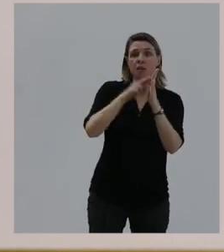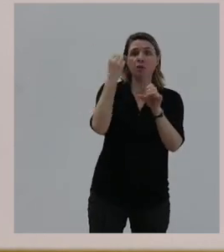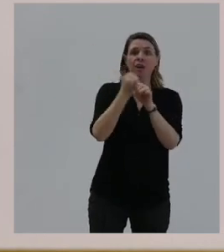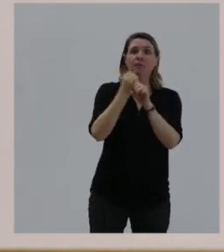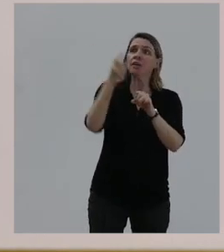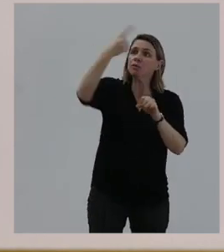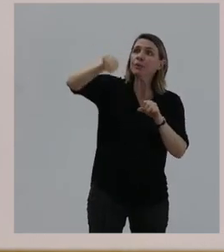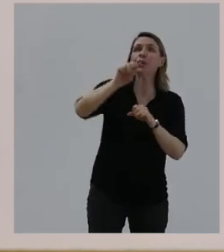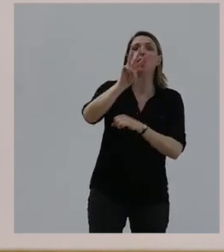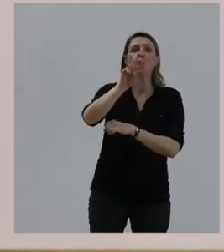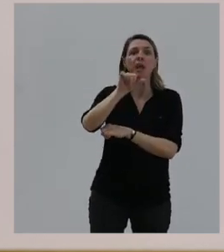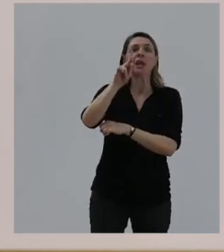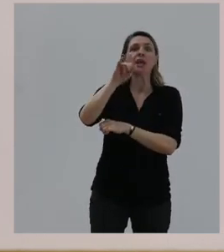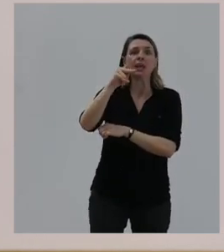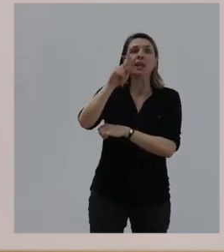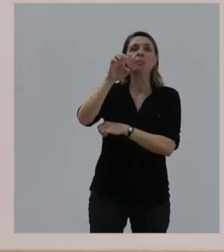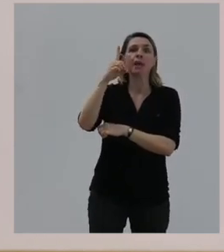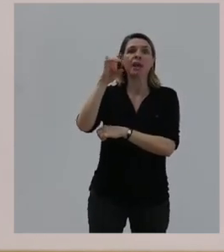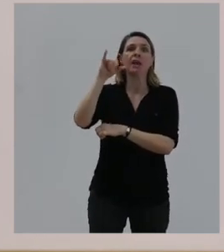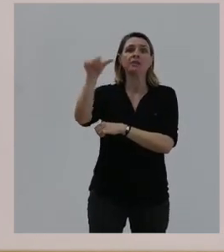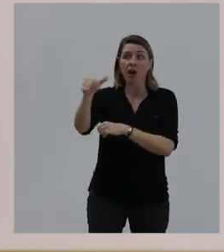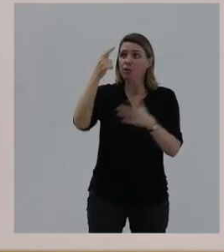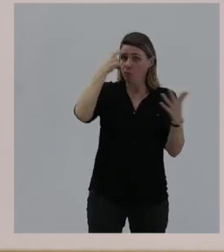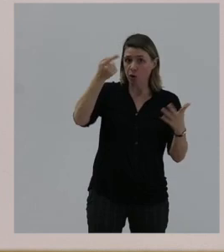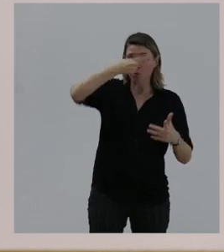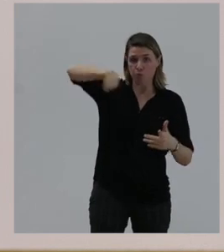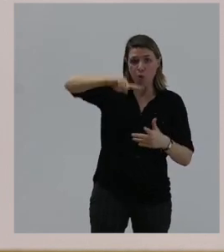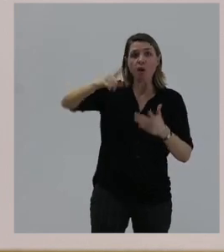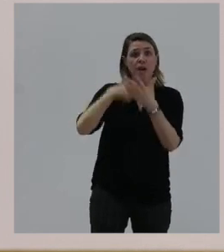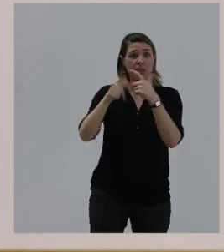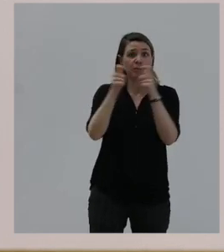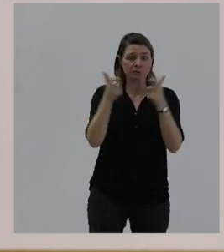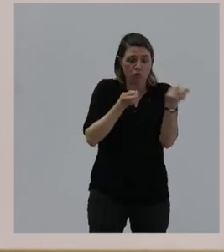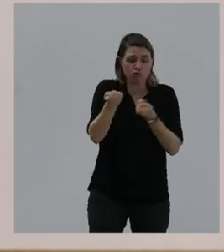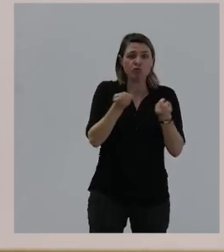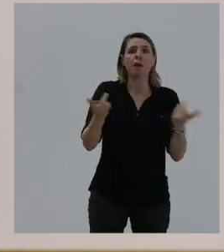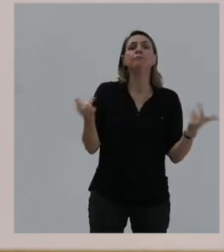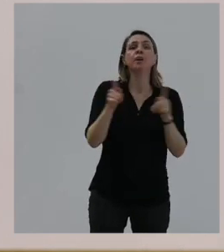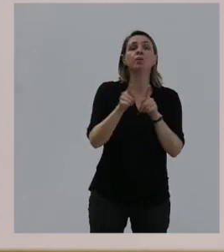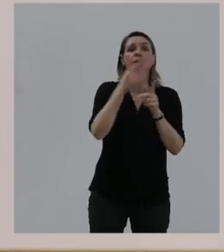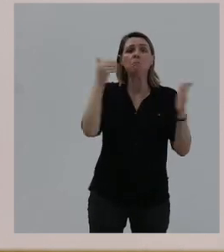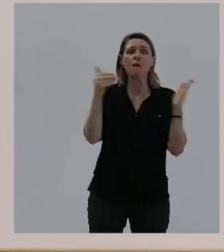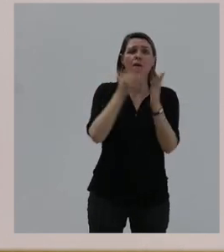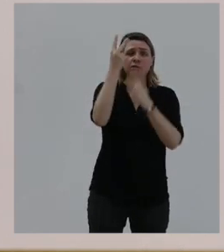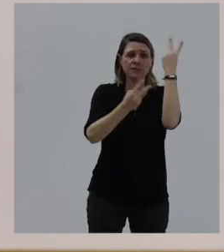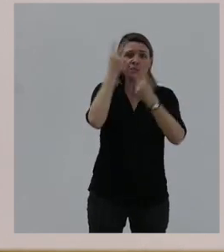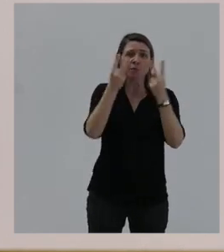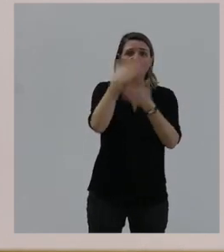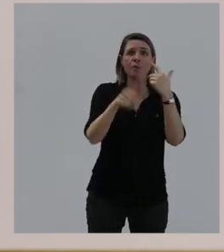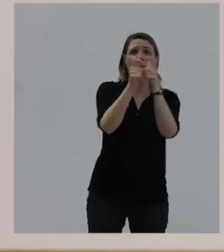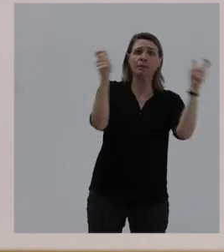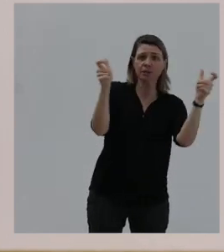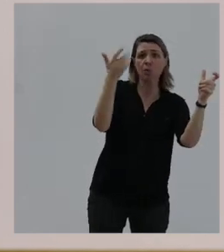sur Wikipédia. Là encore, pas assuré par vous-même, mais assuré par l'établissement. Nous voulons aussi une meilleure visibilité de